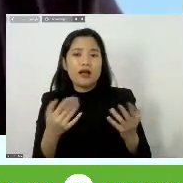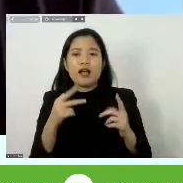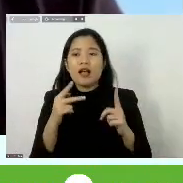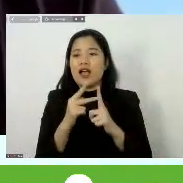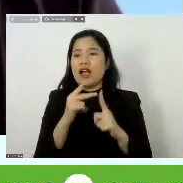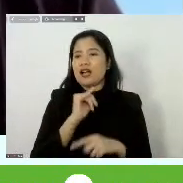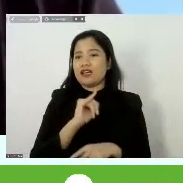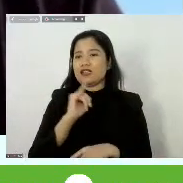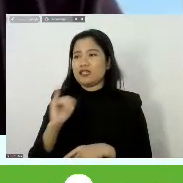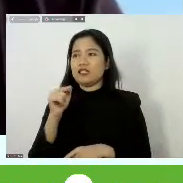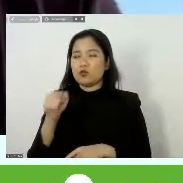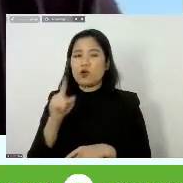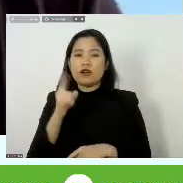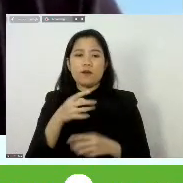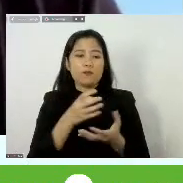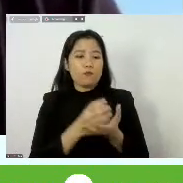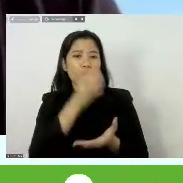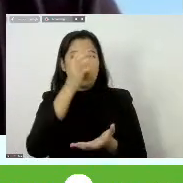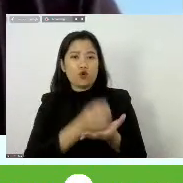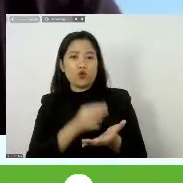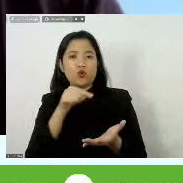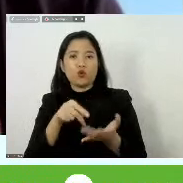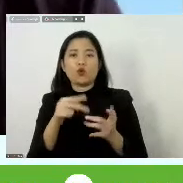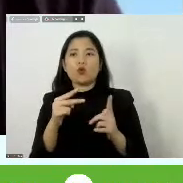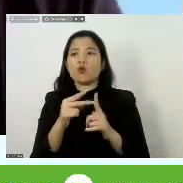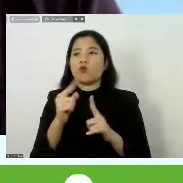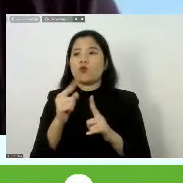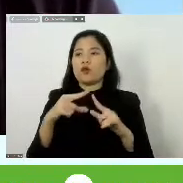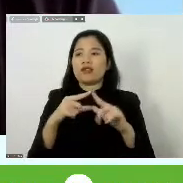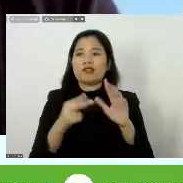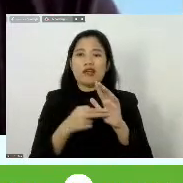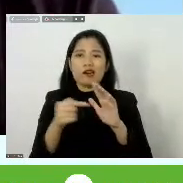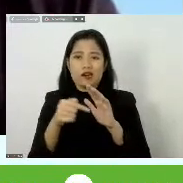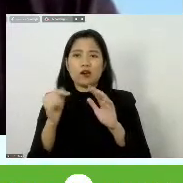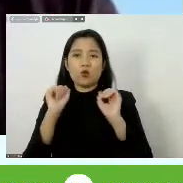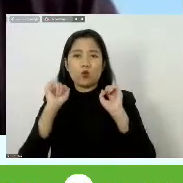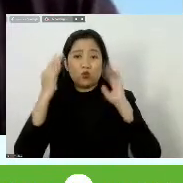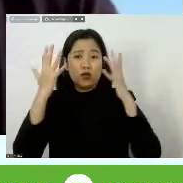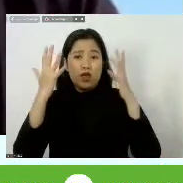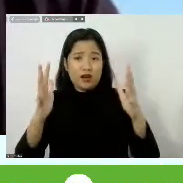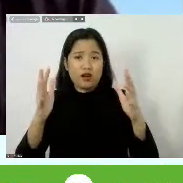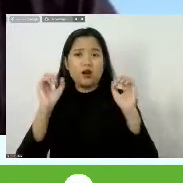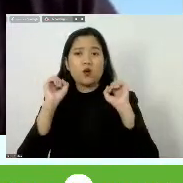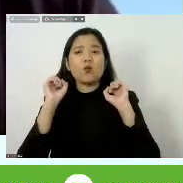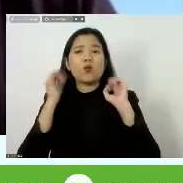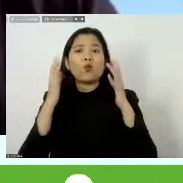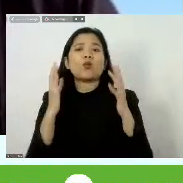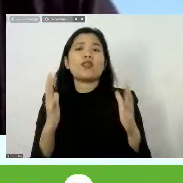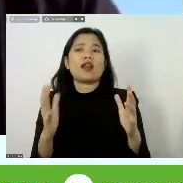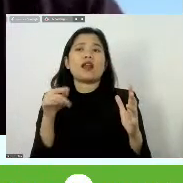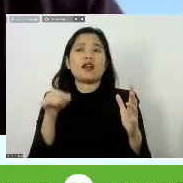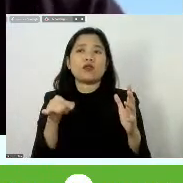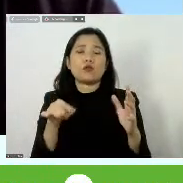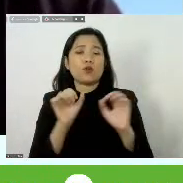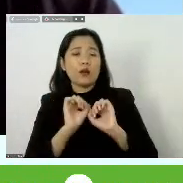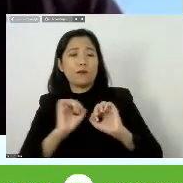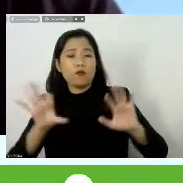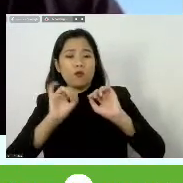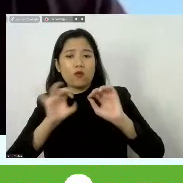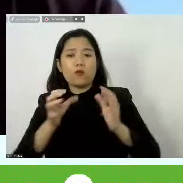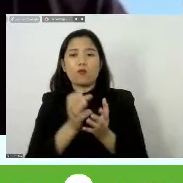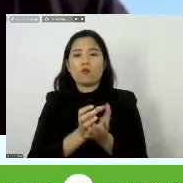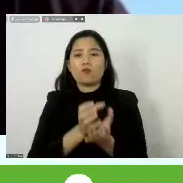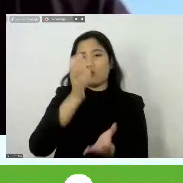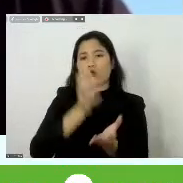ini istilah produk ini hutan-hutan Indonesia kami mempromosikan lengkap banyakan produk ini atau